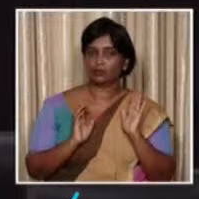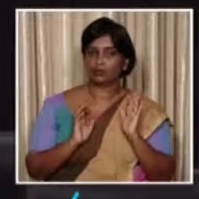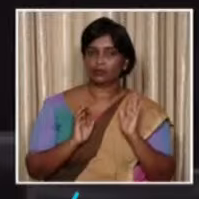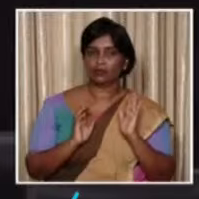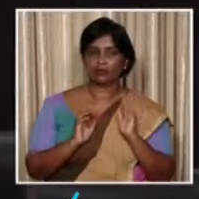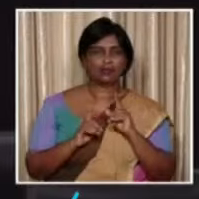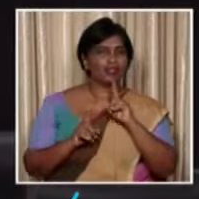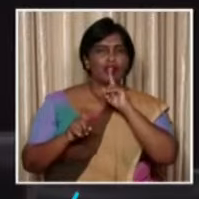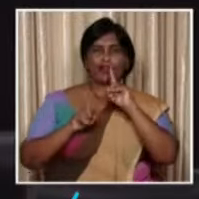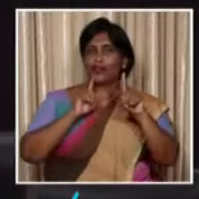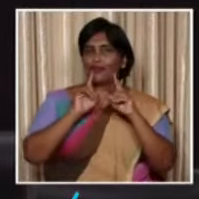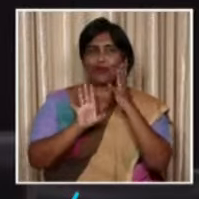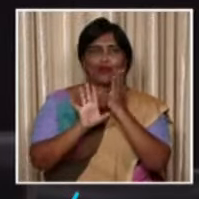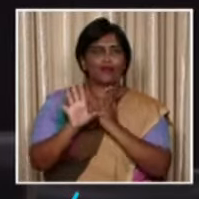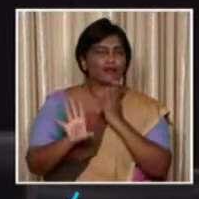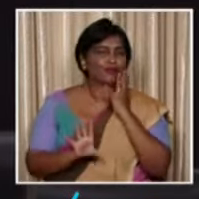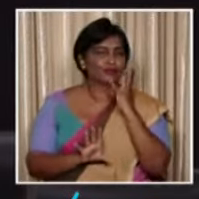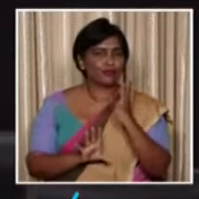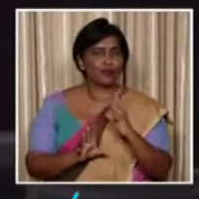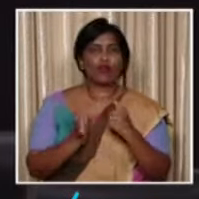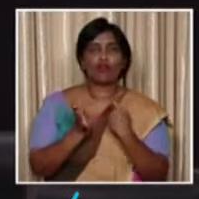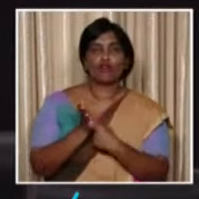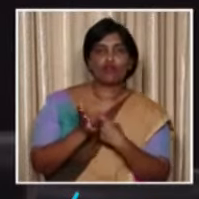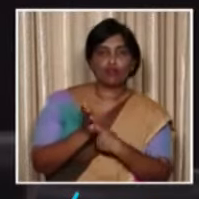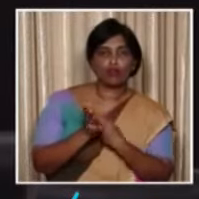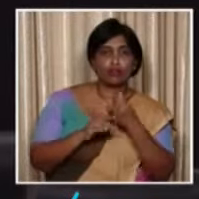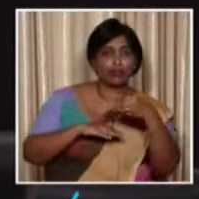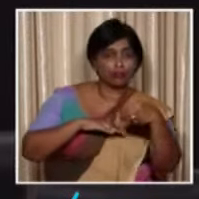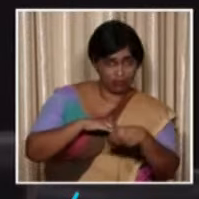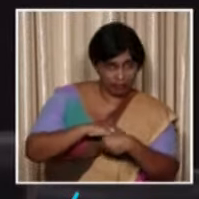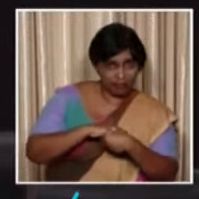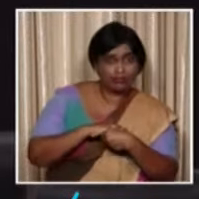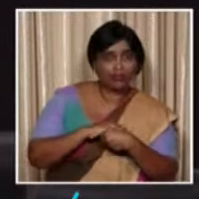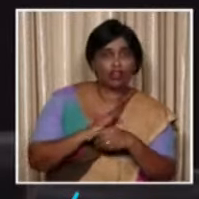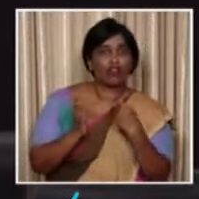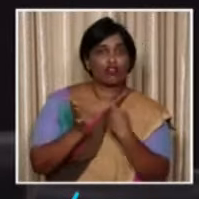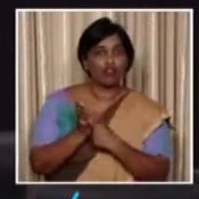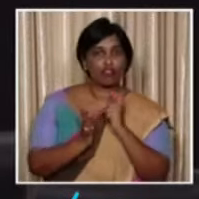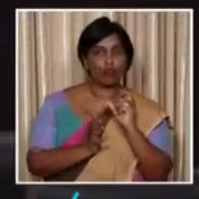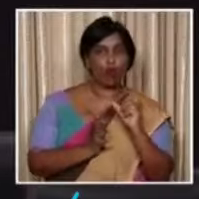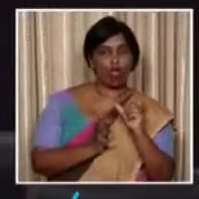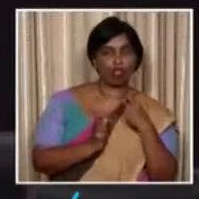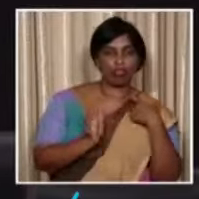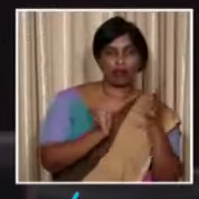करहन दिब्बे पहे रोशान को मिस गया हुआ रोशान को